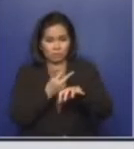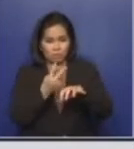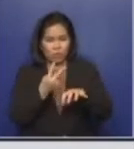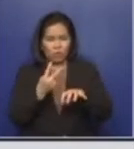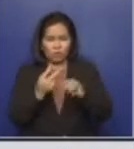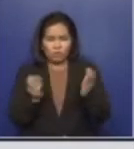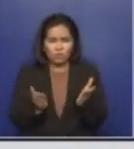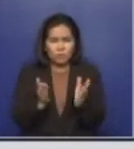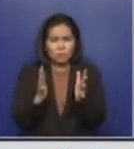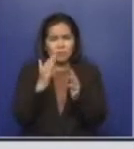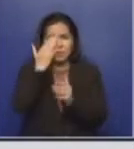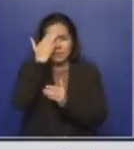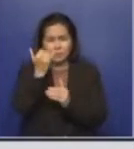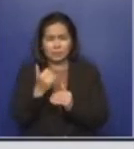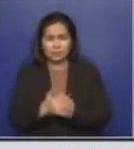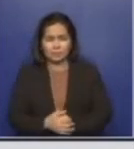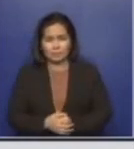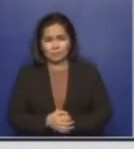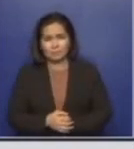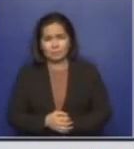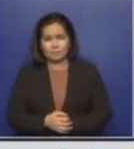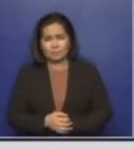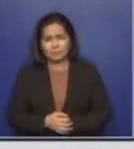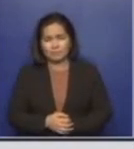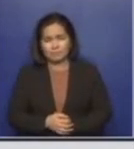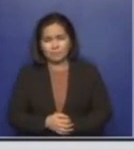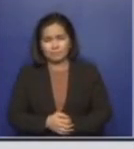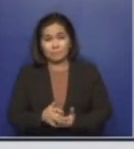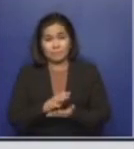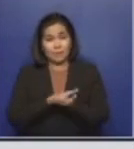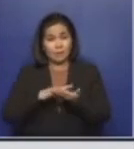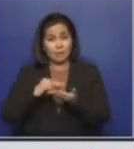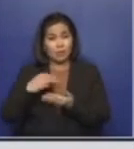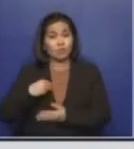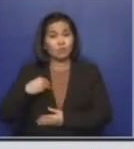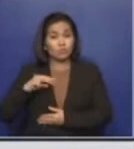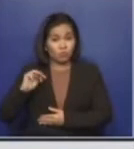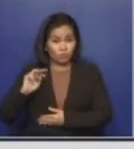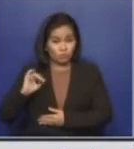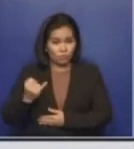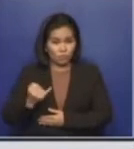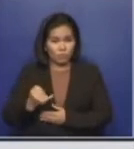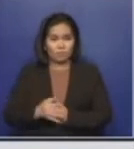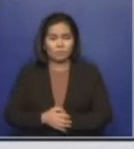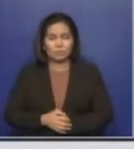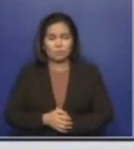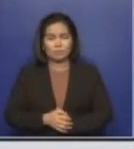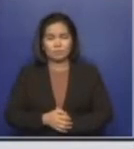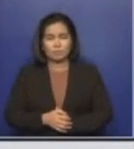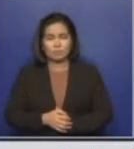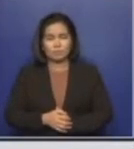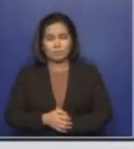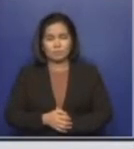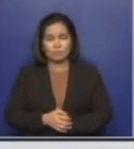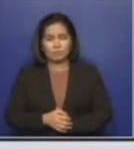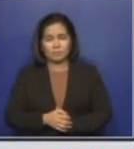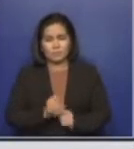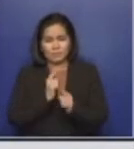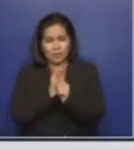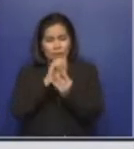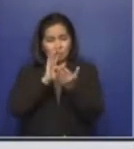ล่าวอ้างไงนะมหาวิทยาลัยมหาจุฬาลงกรณ์ผมดูสถิติของเข